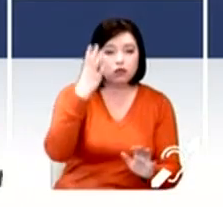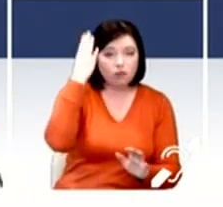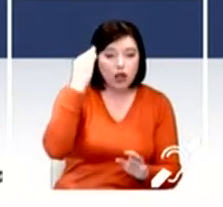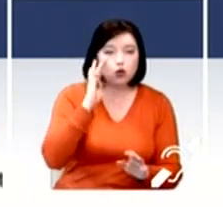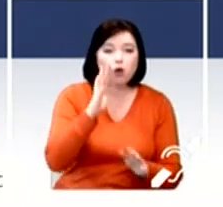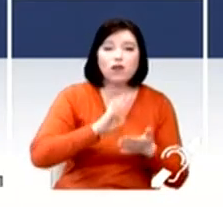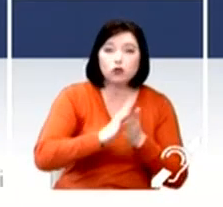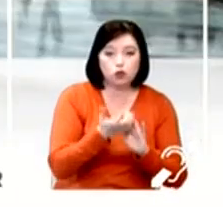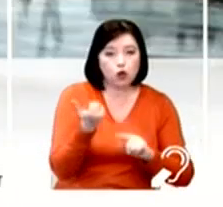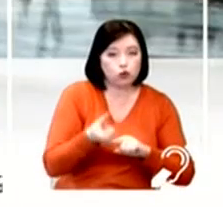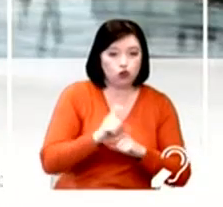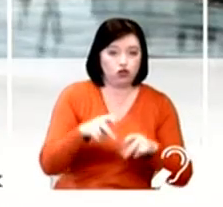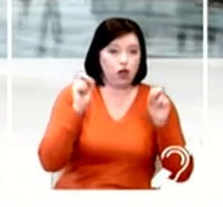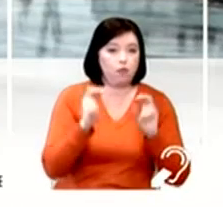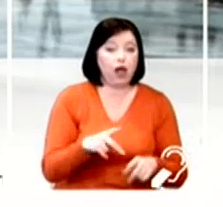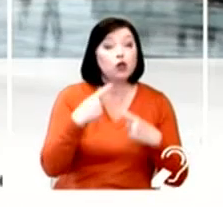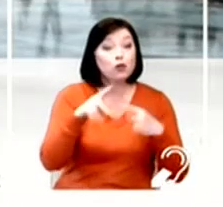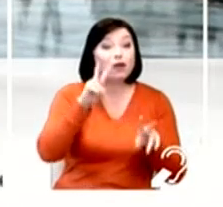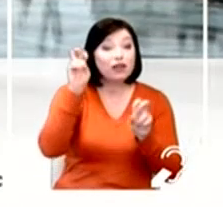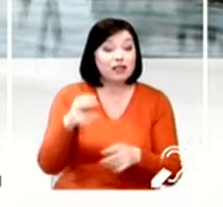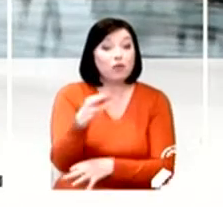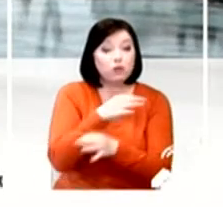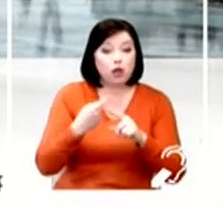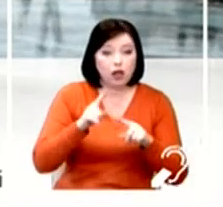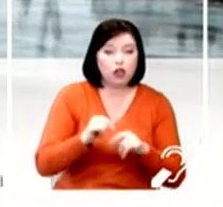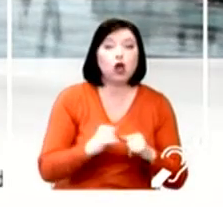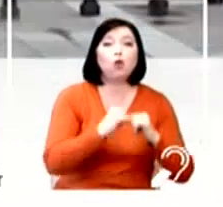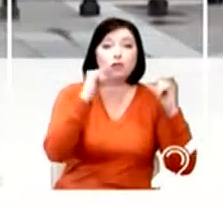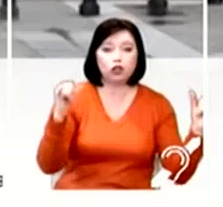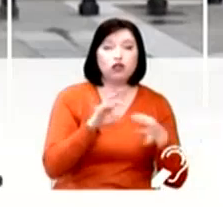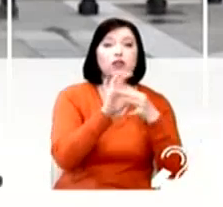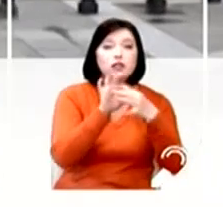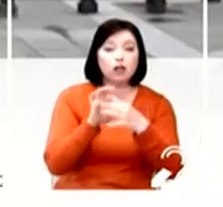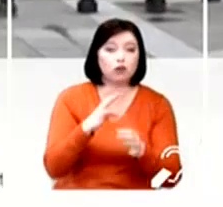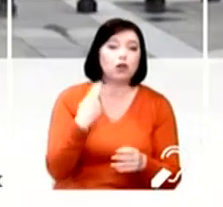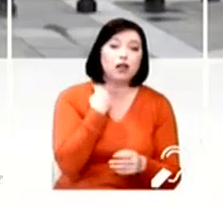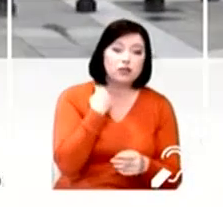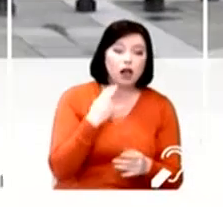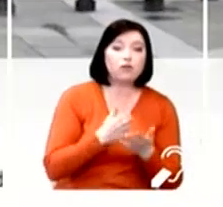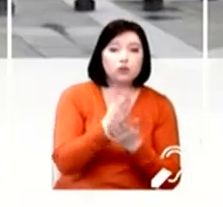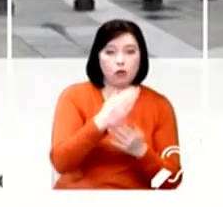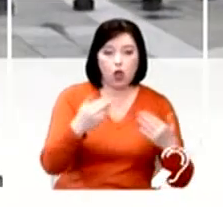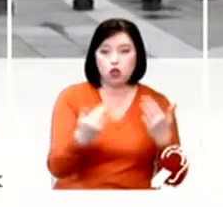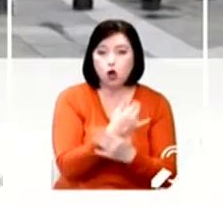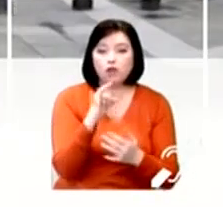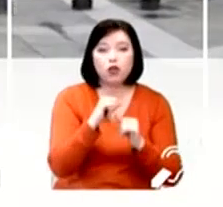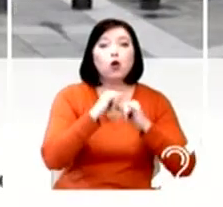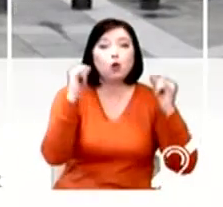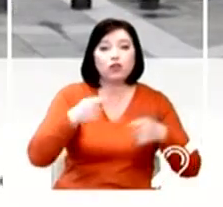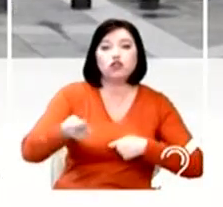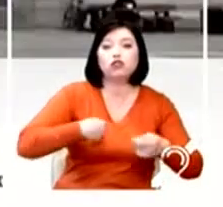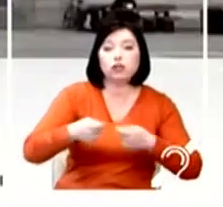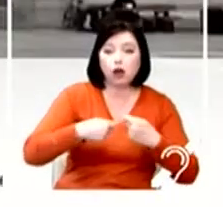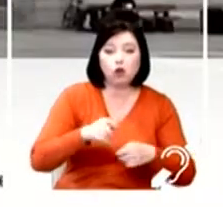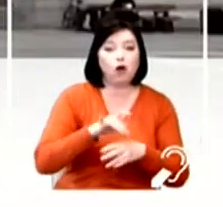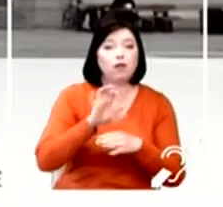stare foarte periculoasă. Un alt subiect abordat a fost extinderea parteneriatelor cu Marea Britanie în domenii noi, dar și creșterea